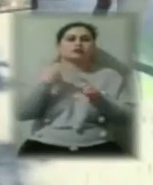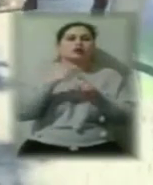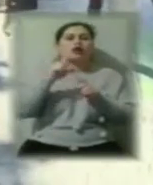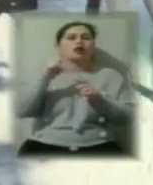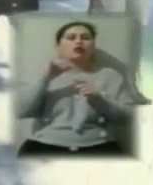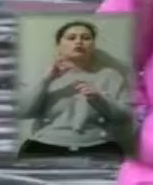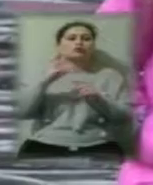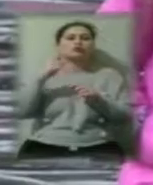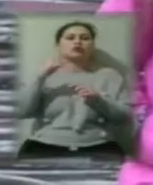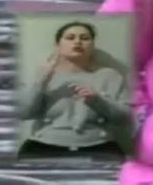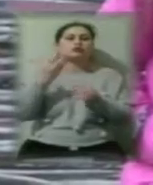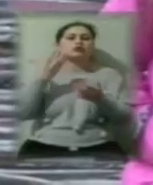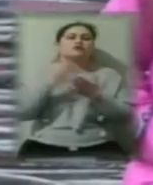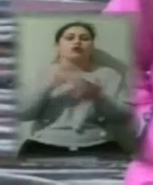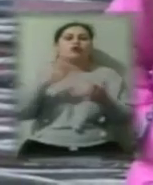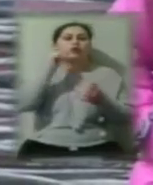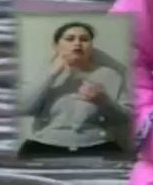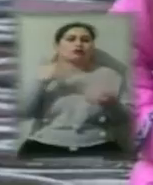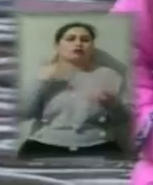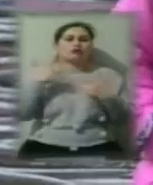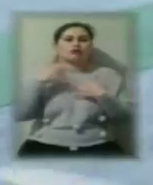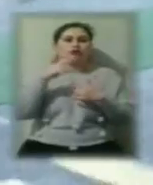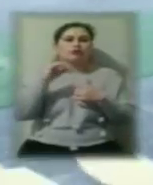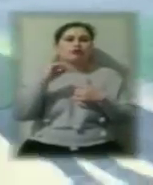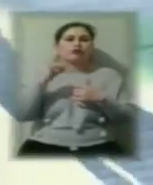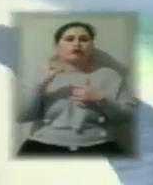українську театралізовану міфологію.